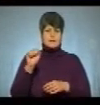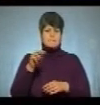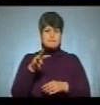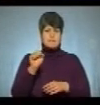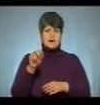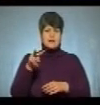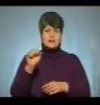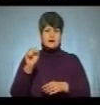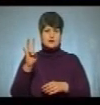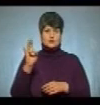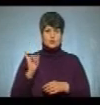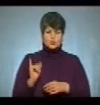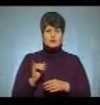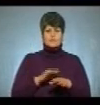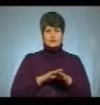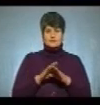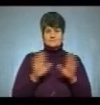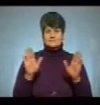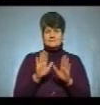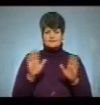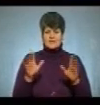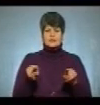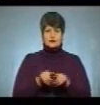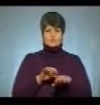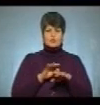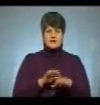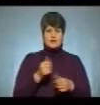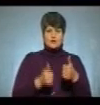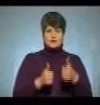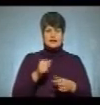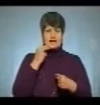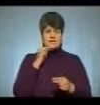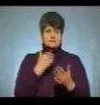давніх щедрівок і колядок. Також провели конкурс на кращий символ фестивалю.